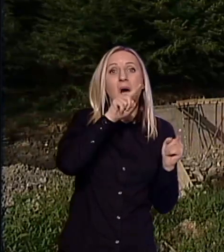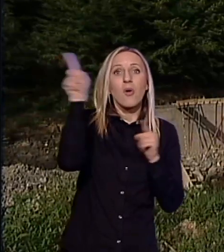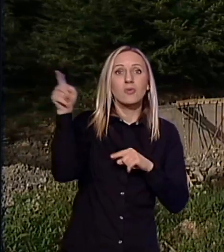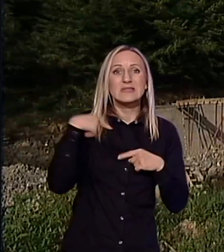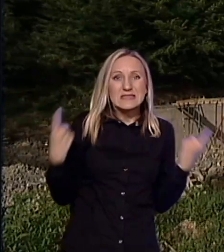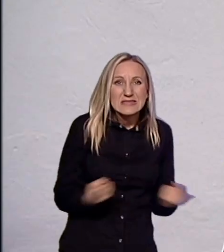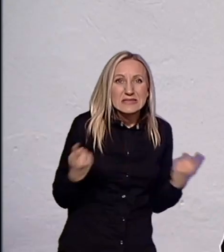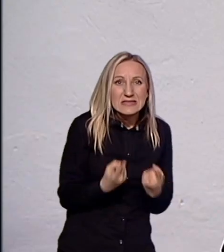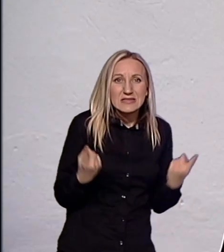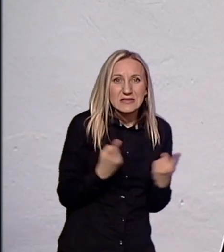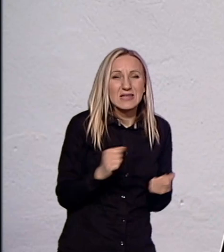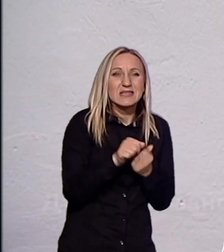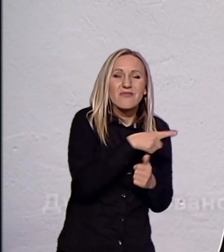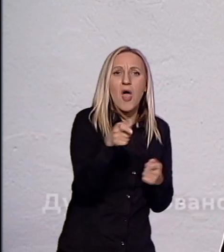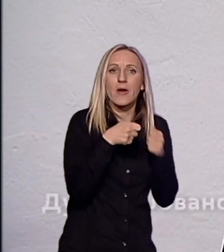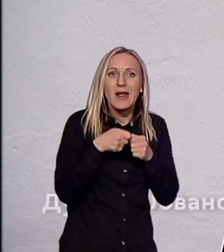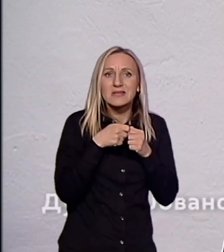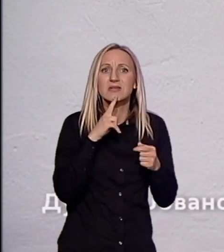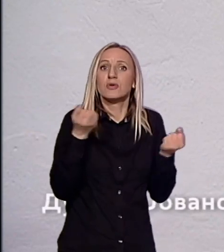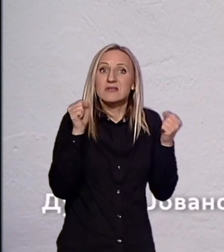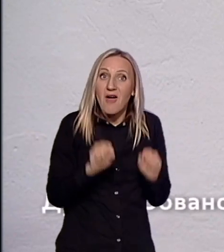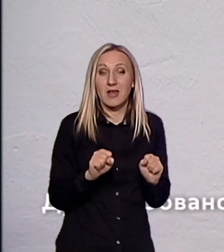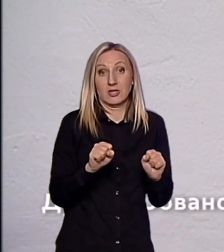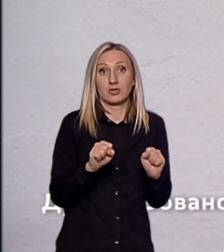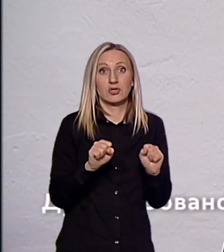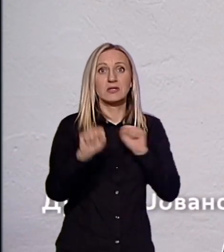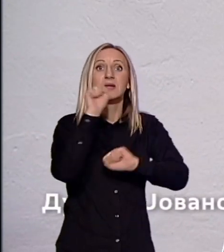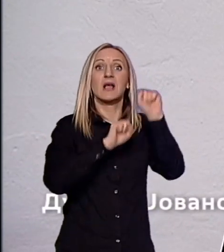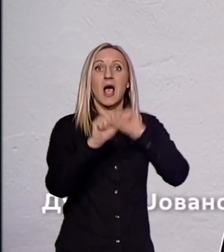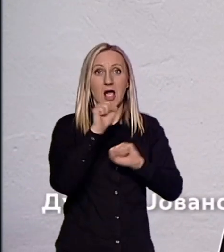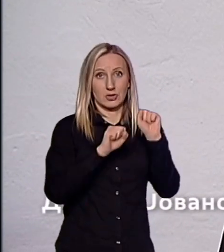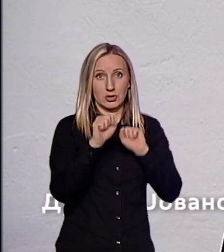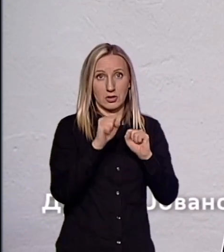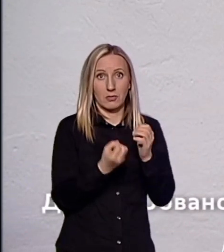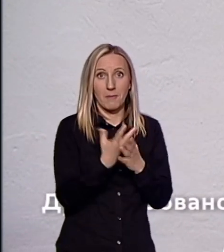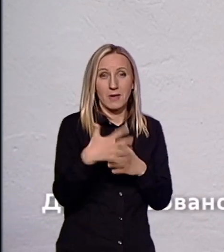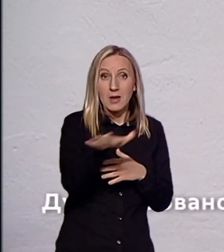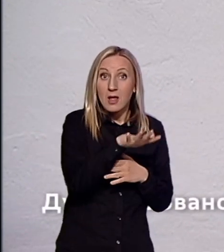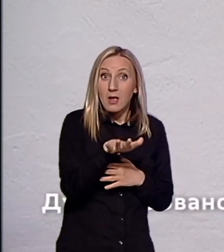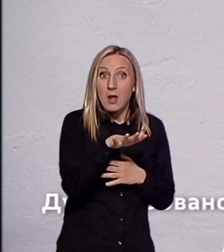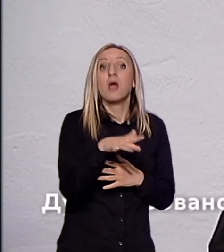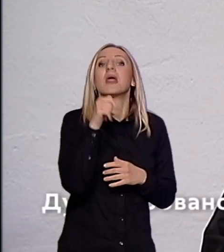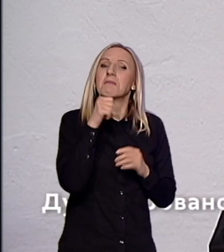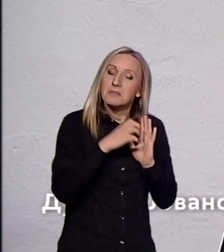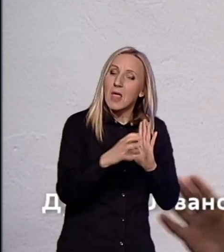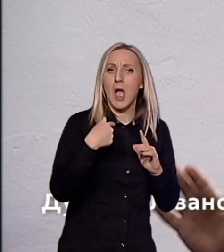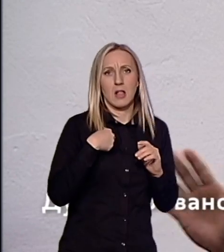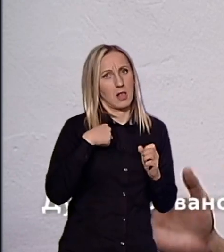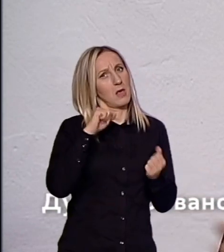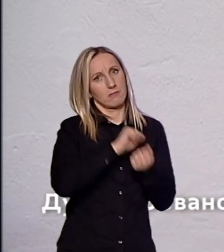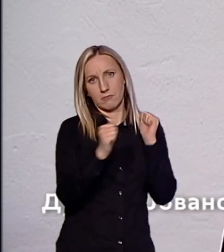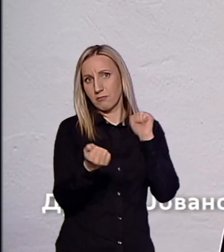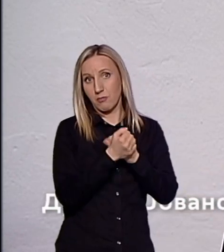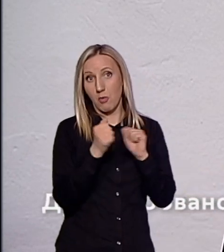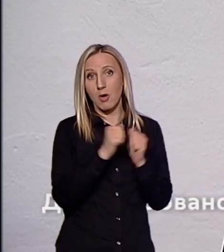moguće organizacije koje su zvanične za zaštitu životne sredine, tako da i dalje ću time da se bavim sve dok to ne